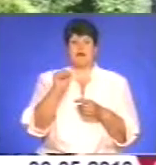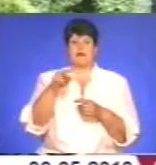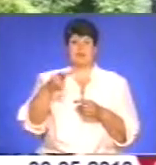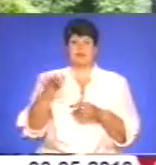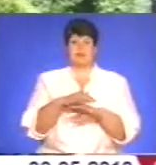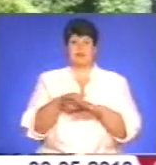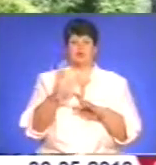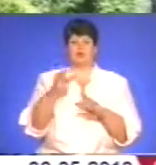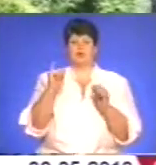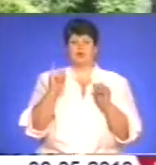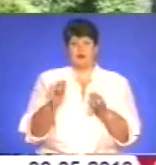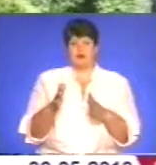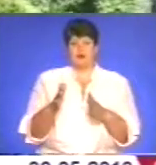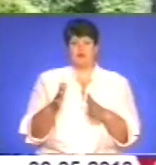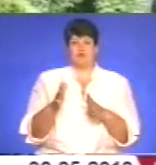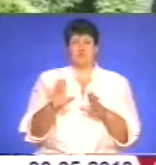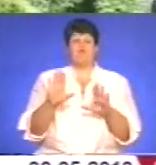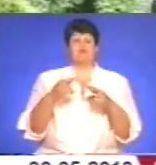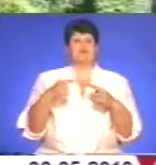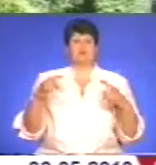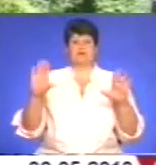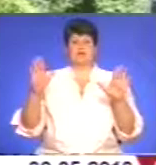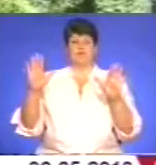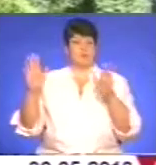період. І в будь-якому випадку,